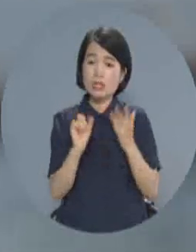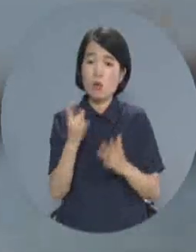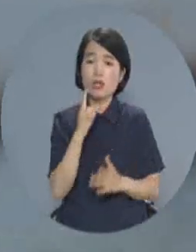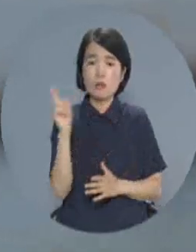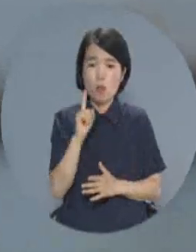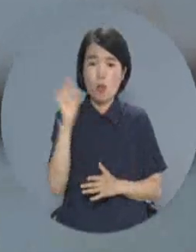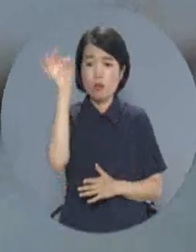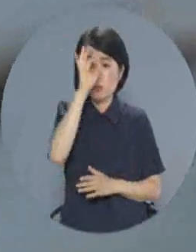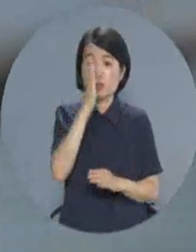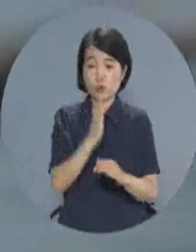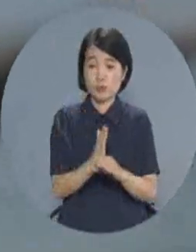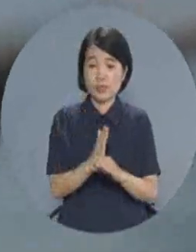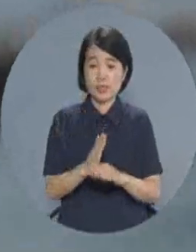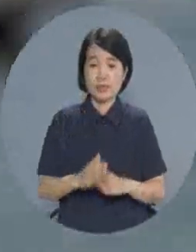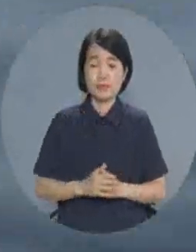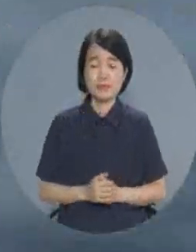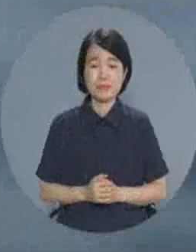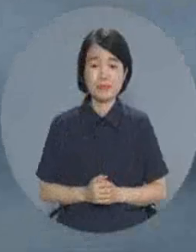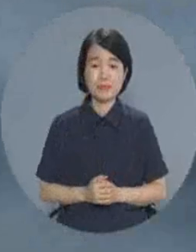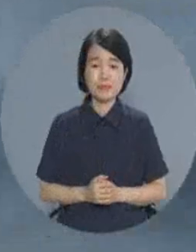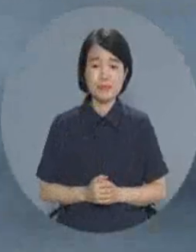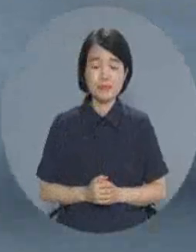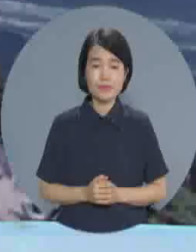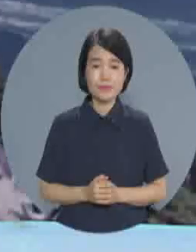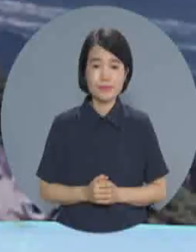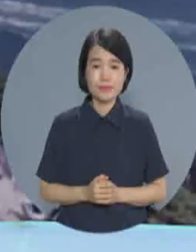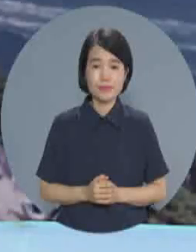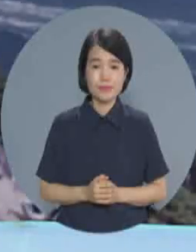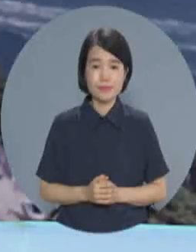원인을 조사하고 있습니다.